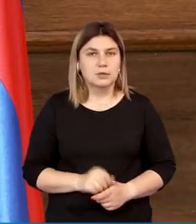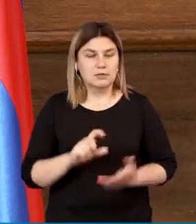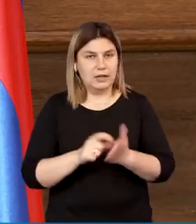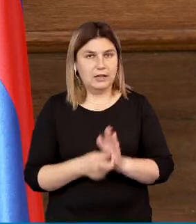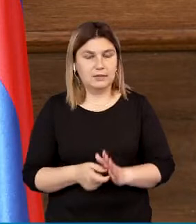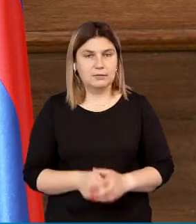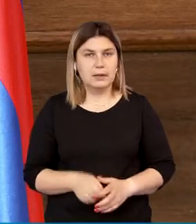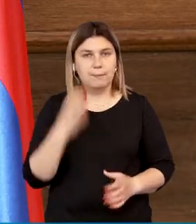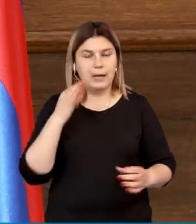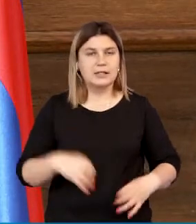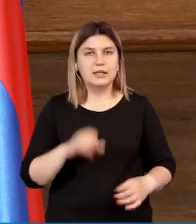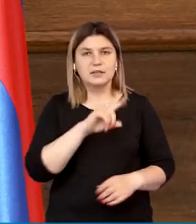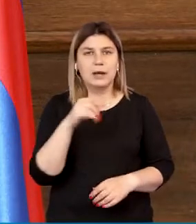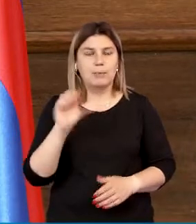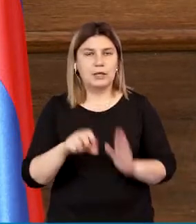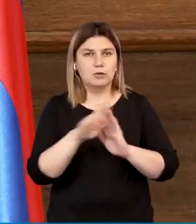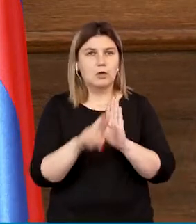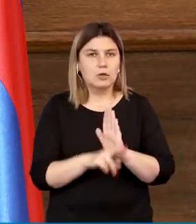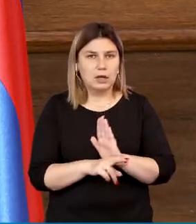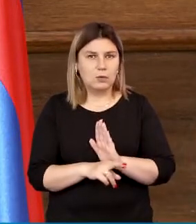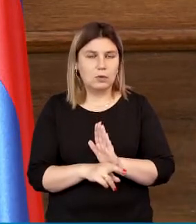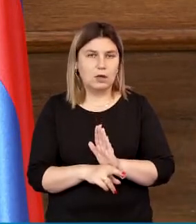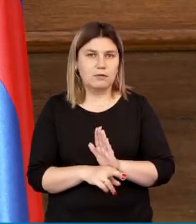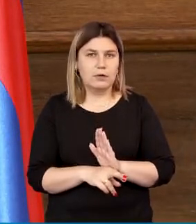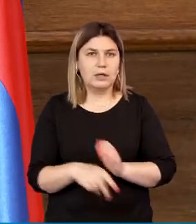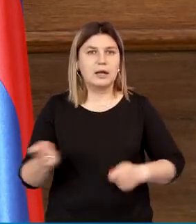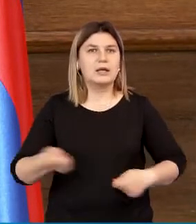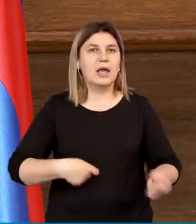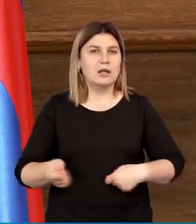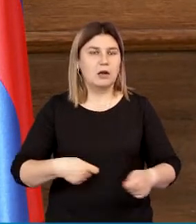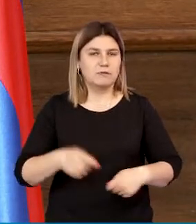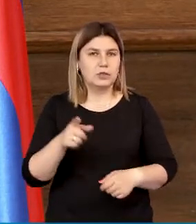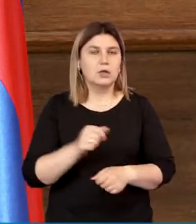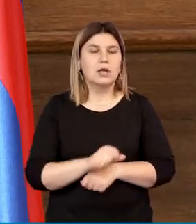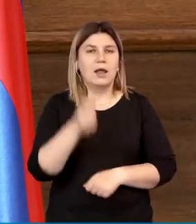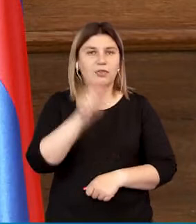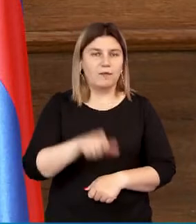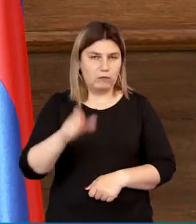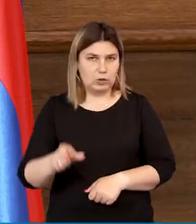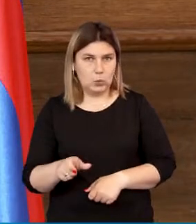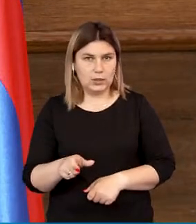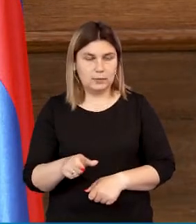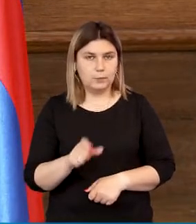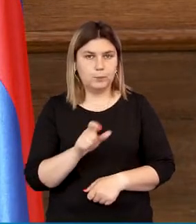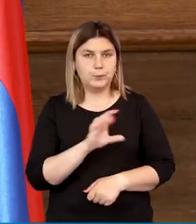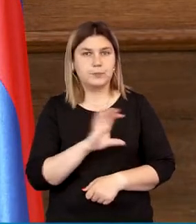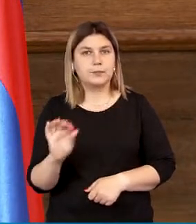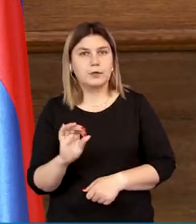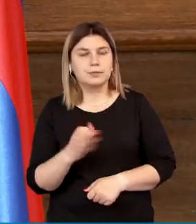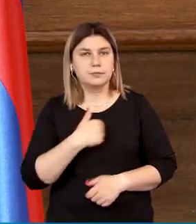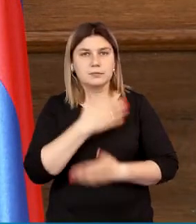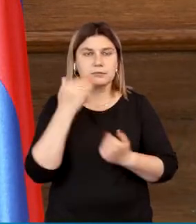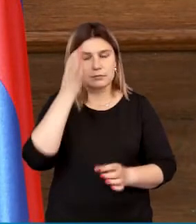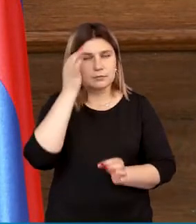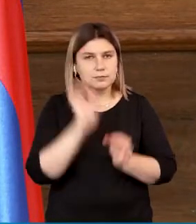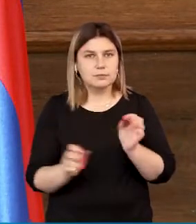Izabelo, no te kwestie są regulowane przez kierowników tych placówek w sposób indywidualny, ponieważ no nie mamy dokładnie